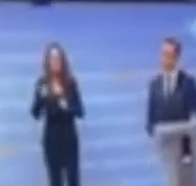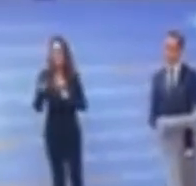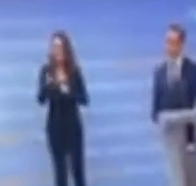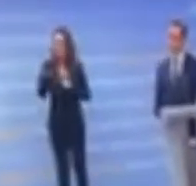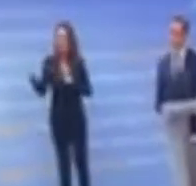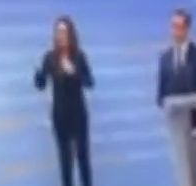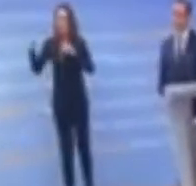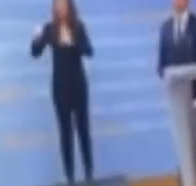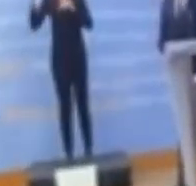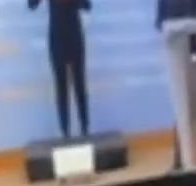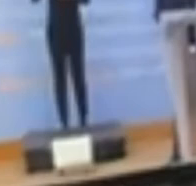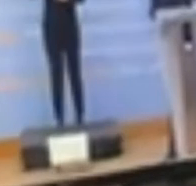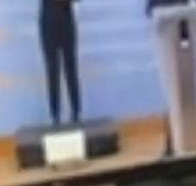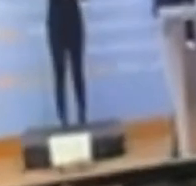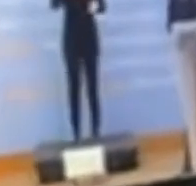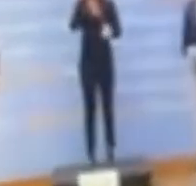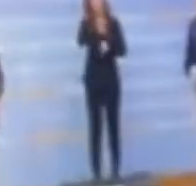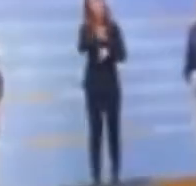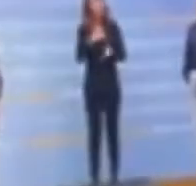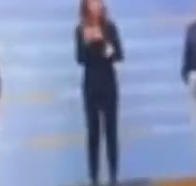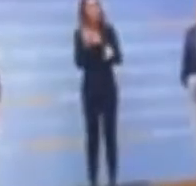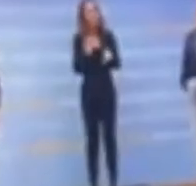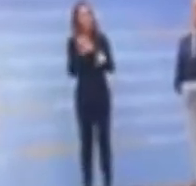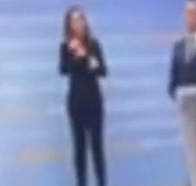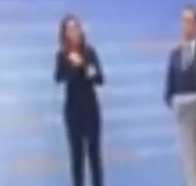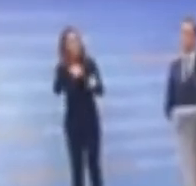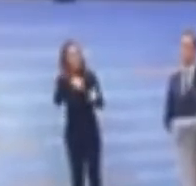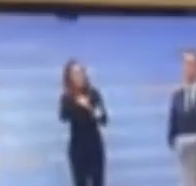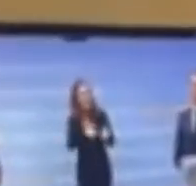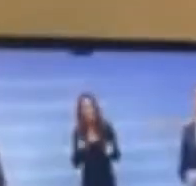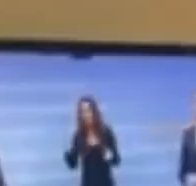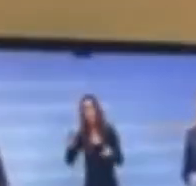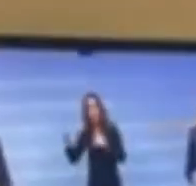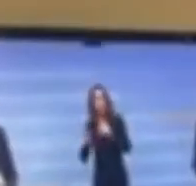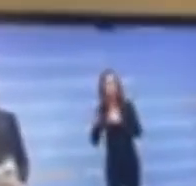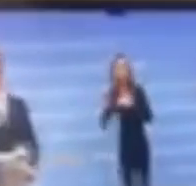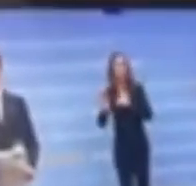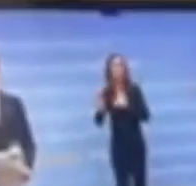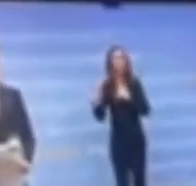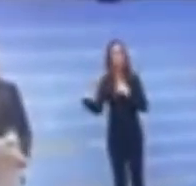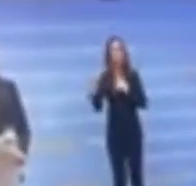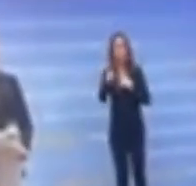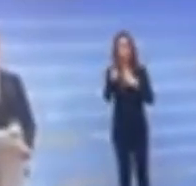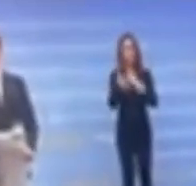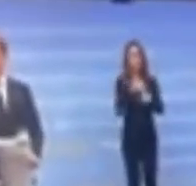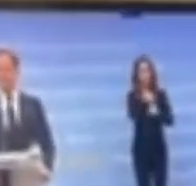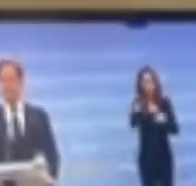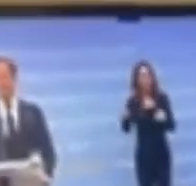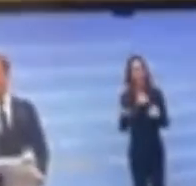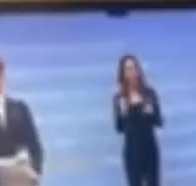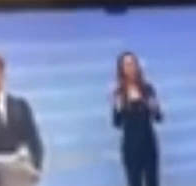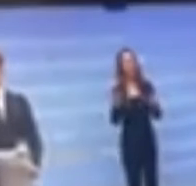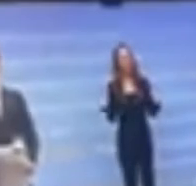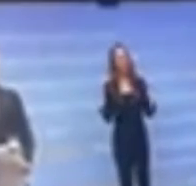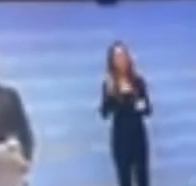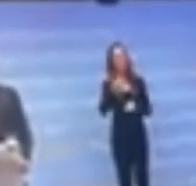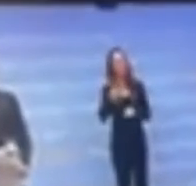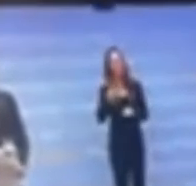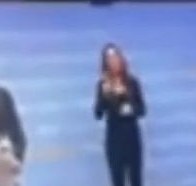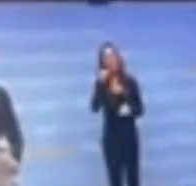Ook dat staat niet op rijksoverheid. Dan gaan we het allemaal toevoegen. Ja, het is toch, hè, boodschap aan alles en iedereen. Dus dan weten we eigenlijk morgen na het